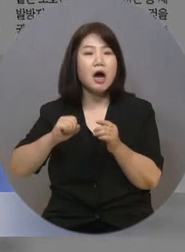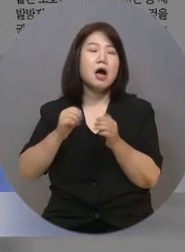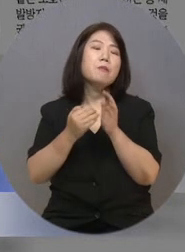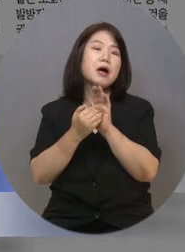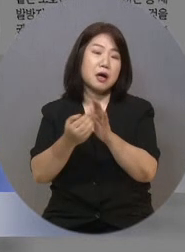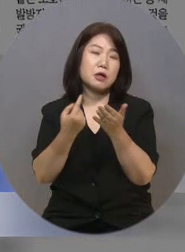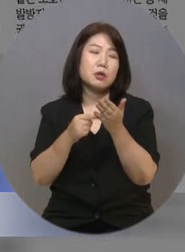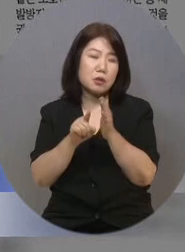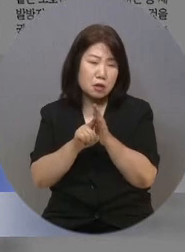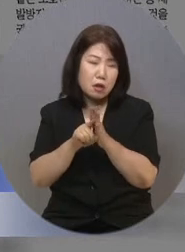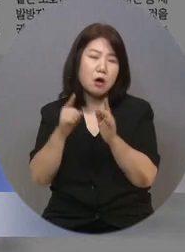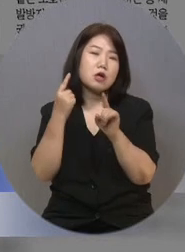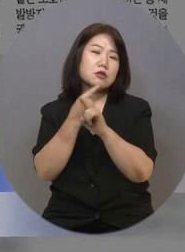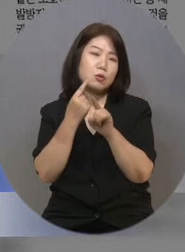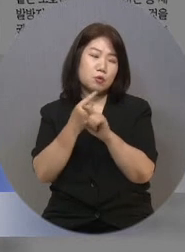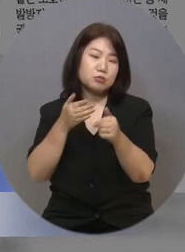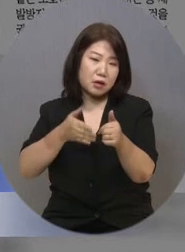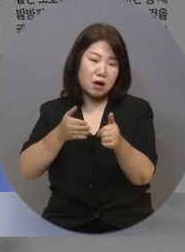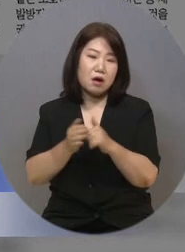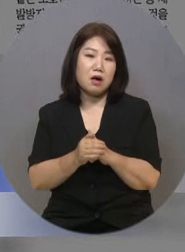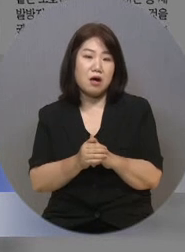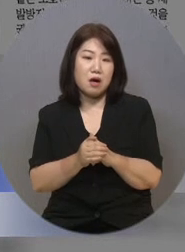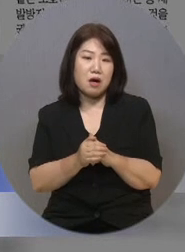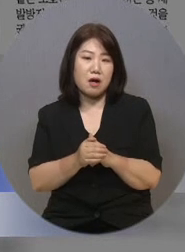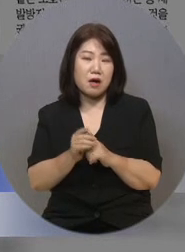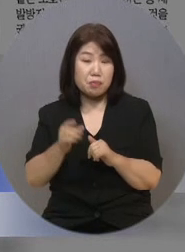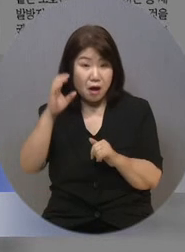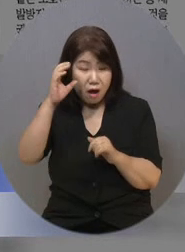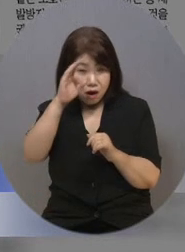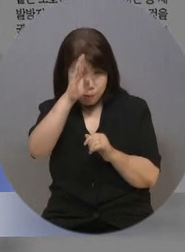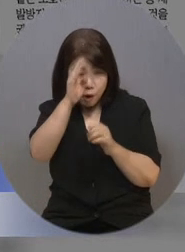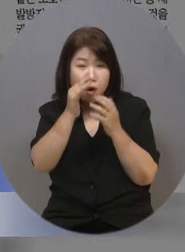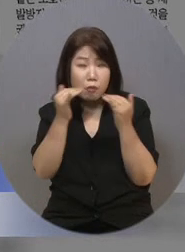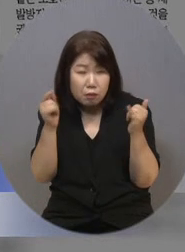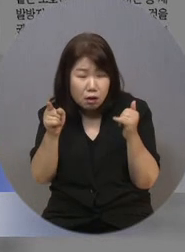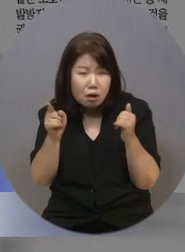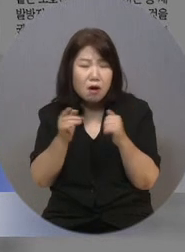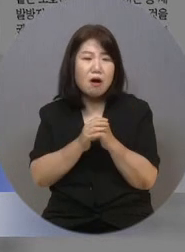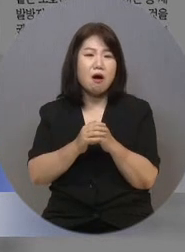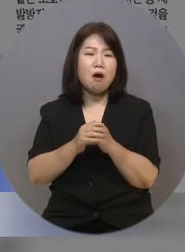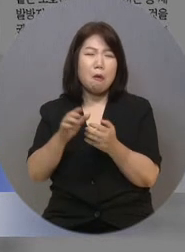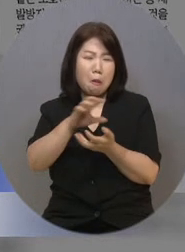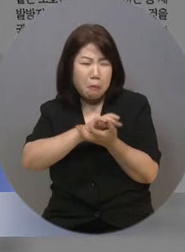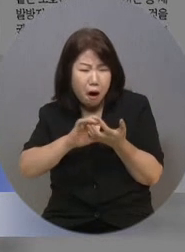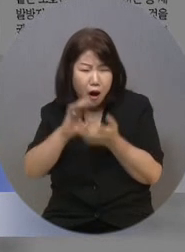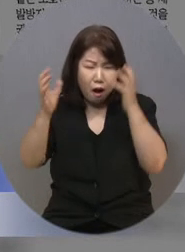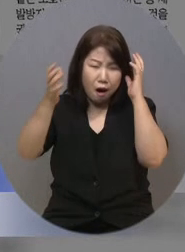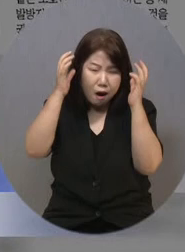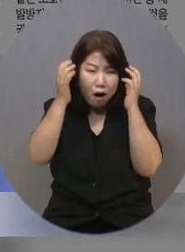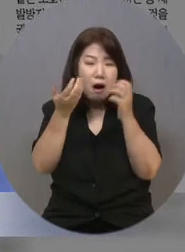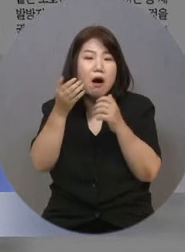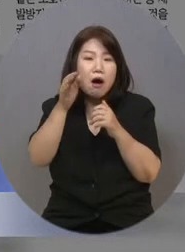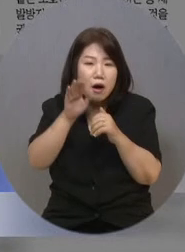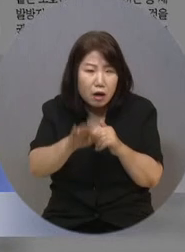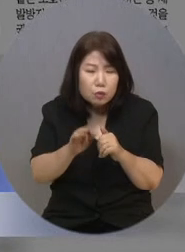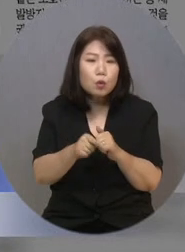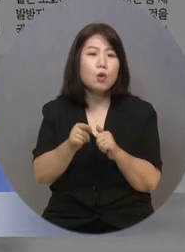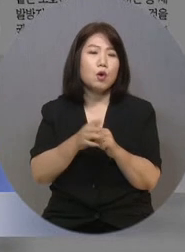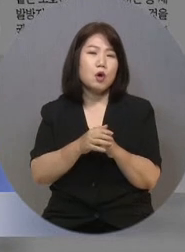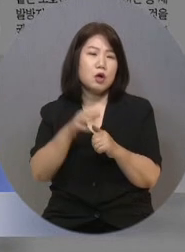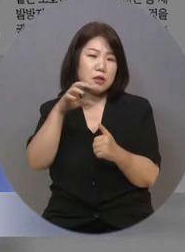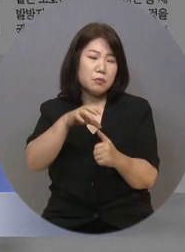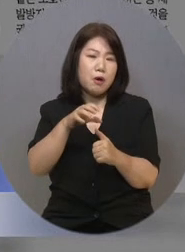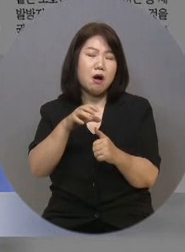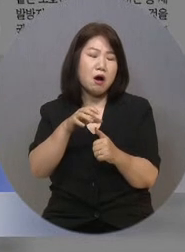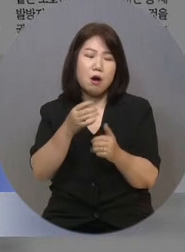내용인데요 인권인은 진정인의 소란 행위가이 징벌사유에 해당한다 하더라도 정신질환자에 대한